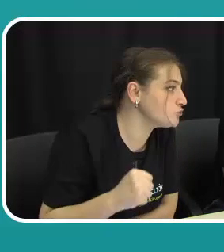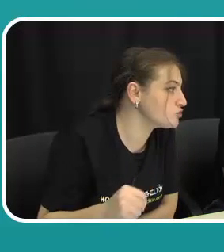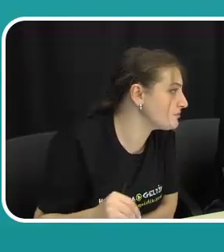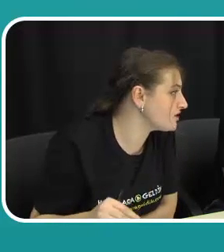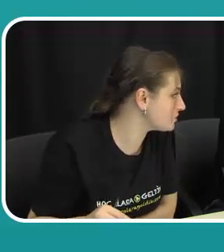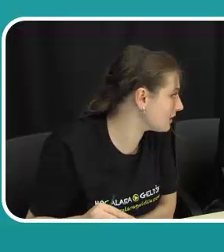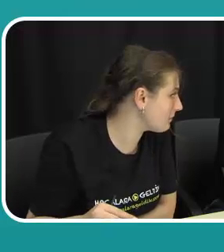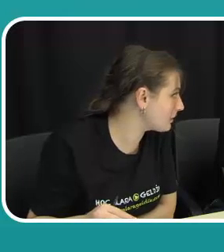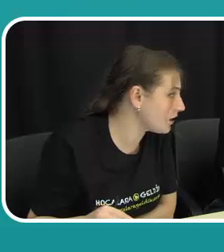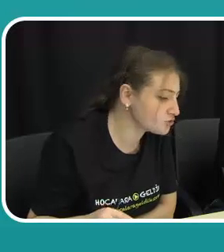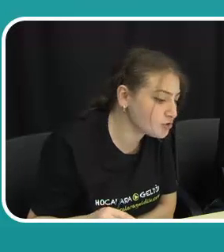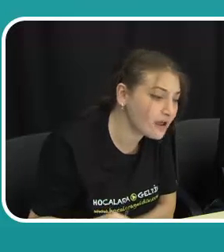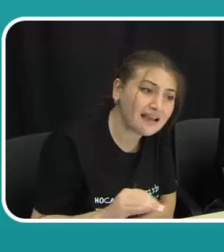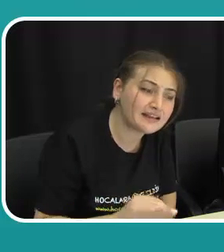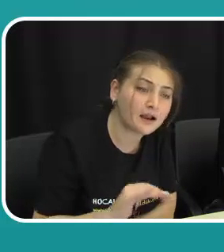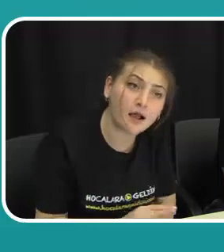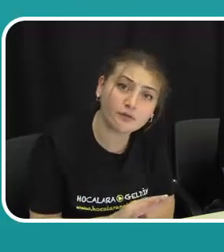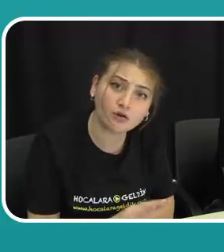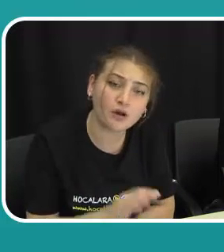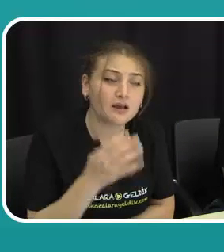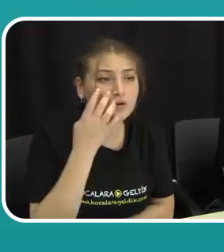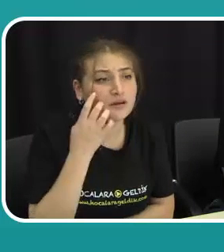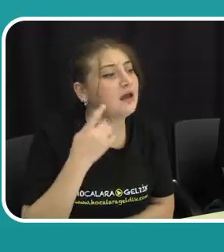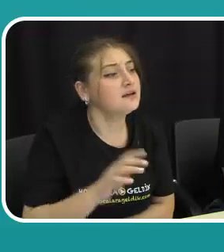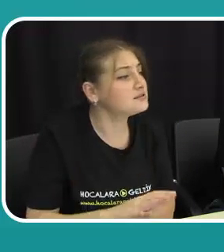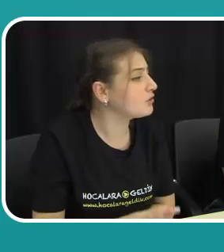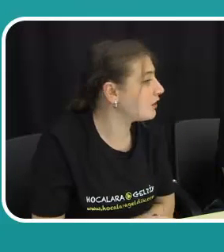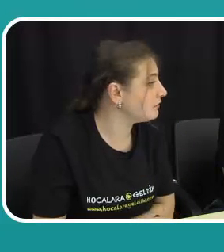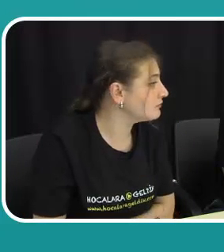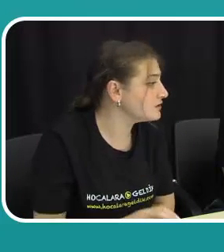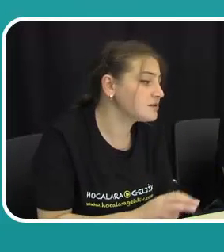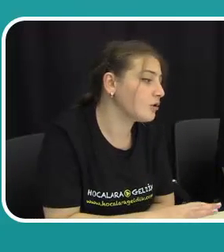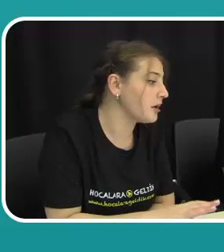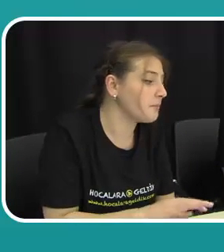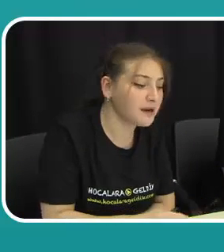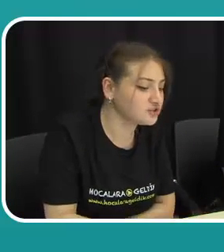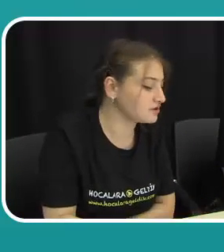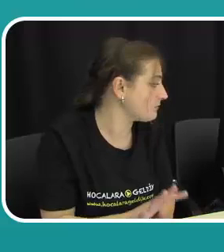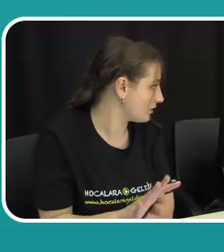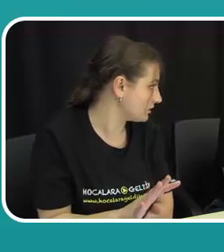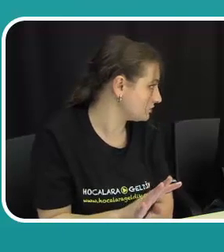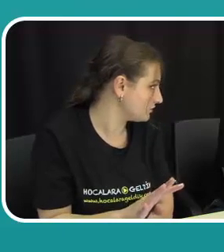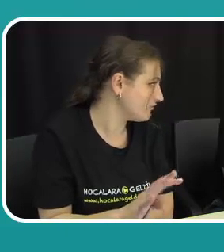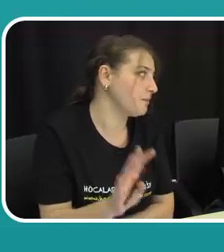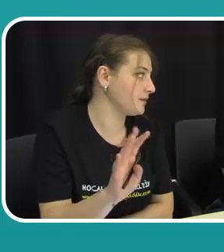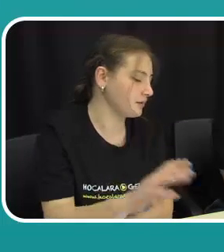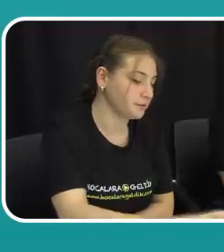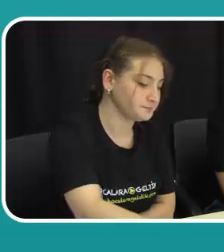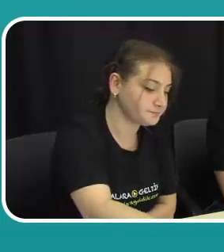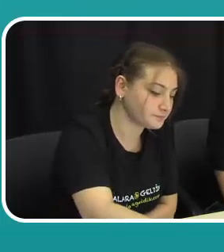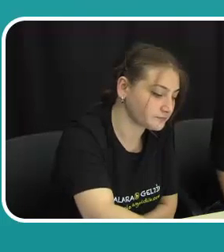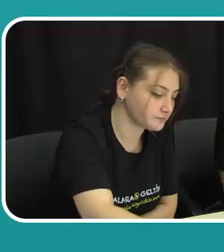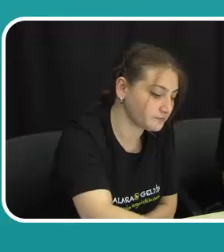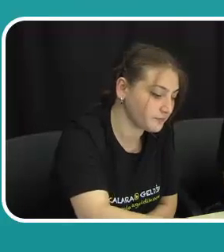Benim düşüncemi değiştirmek gibi bir kaygısı Yok direkt anlatıyor diyor ki ister öğren ister öğrenme Ben açık arkadaş Vikipedi